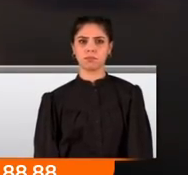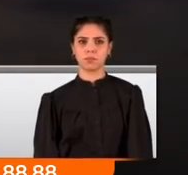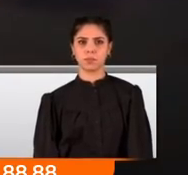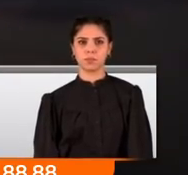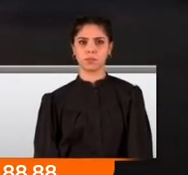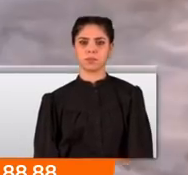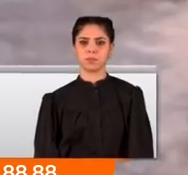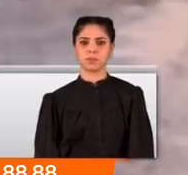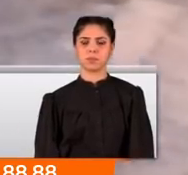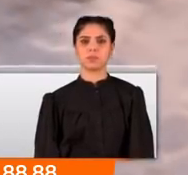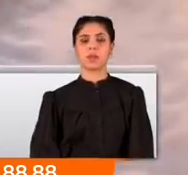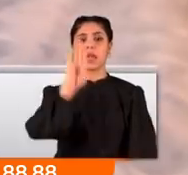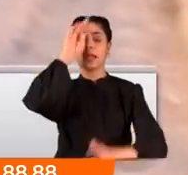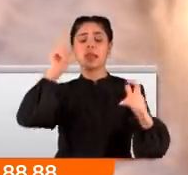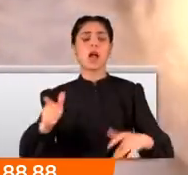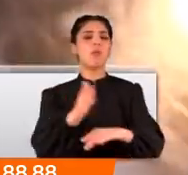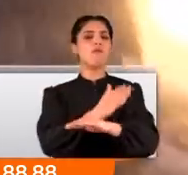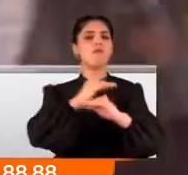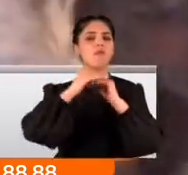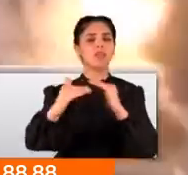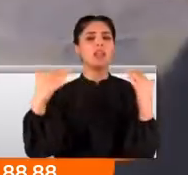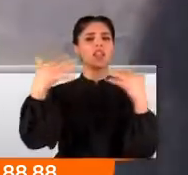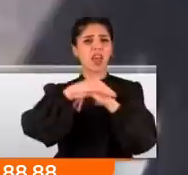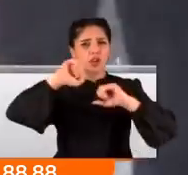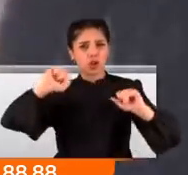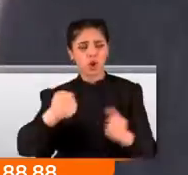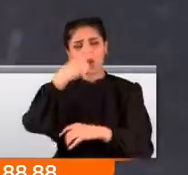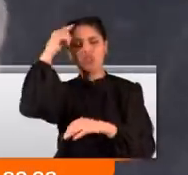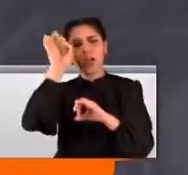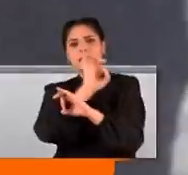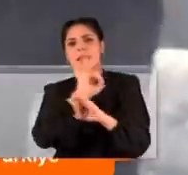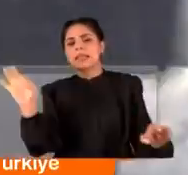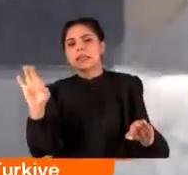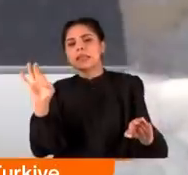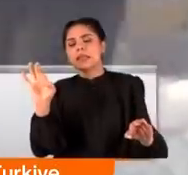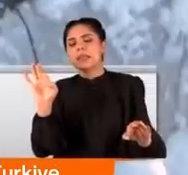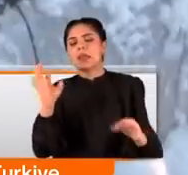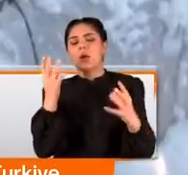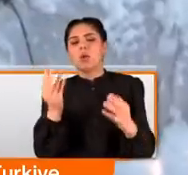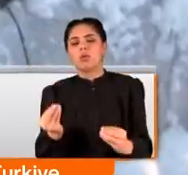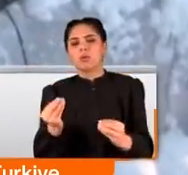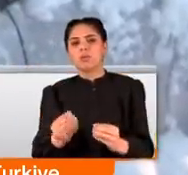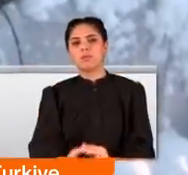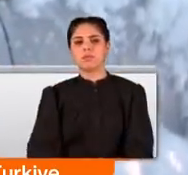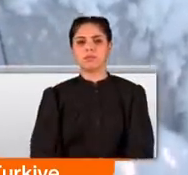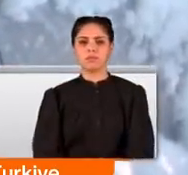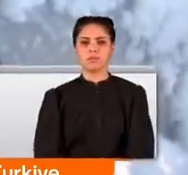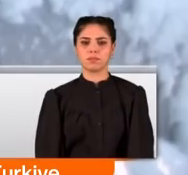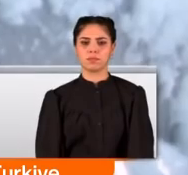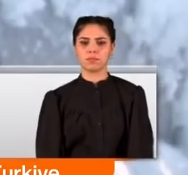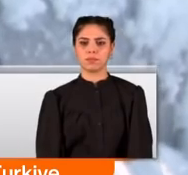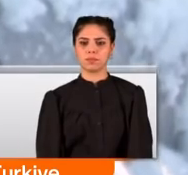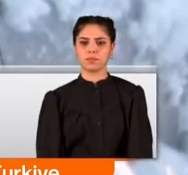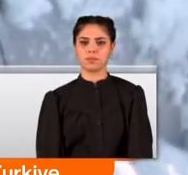traktörcü dayı yetişti. İstanbullular gecenin dondurucu soğuğunda çaresizliği iliklerine kadar hissetti. Böyle bir rezalet görülmedi.